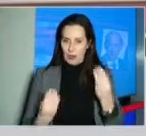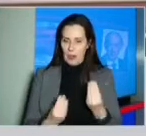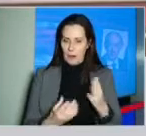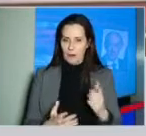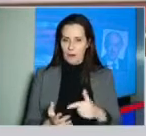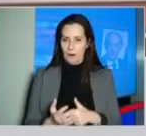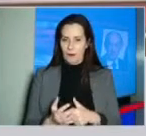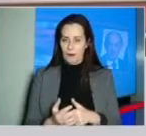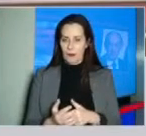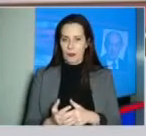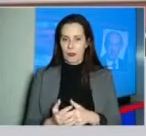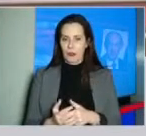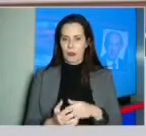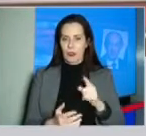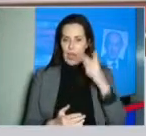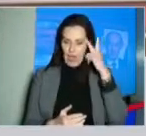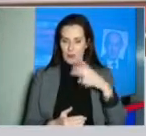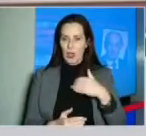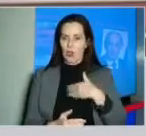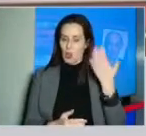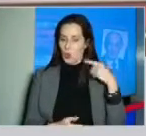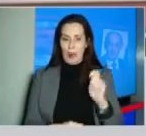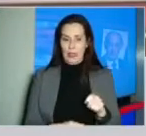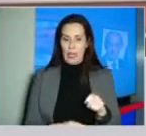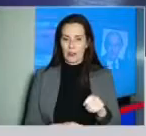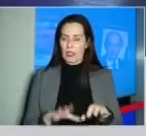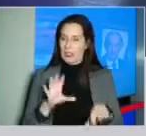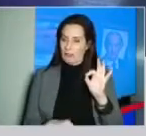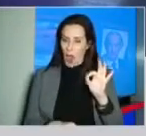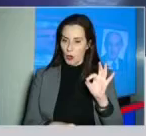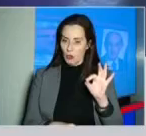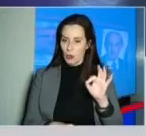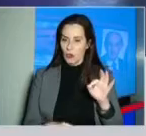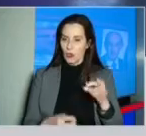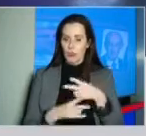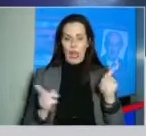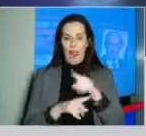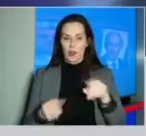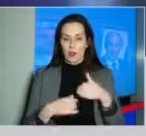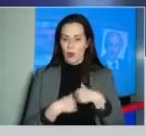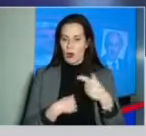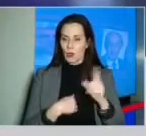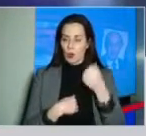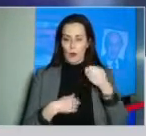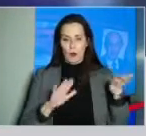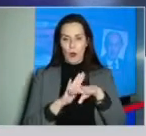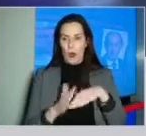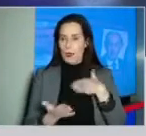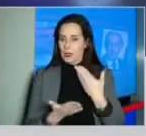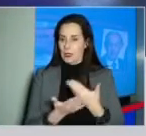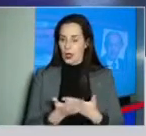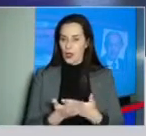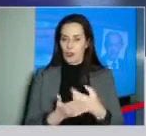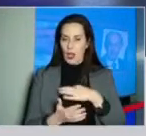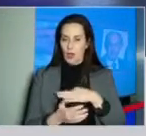בסיסיים. צריך להבין, אנחנו היינו בכנסת, נבחרנו, אי אפשר לפסול אותנו, אנחנו לא עוברים על החוק. המצע שלנו הוא מצע